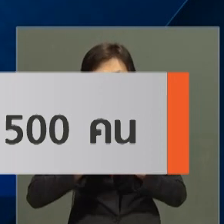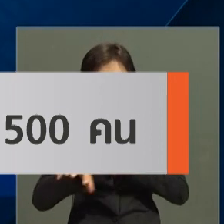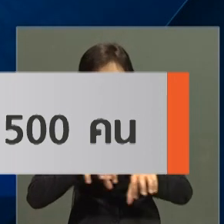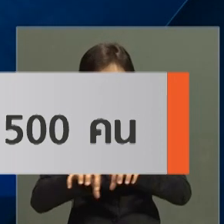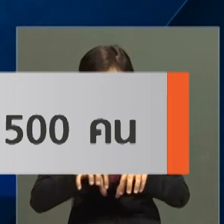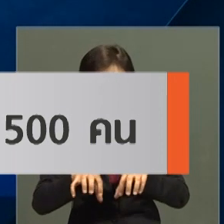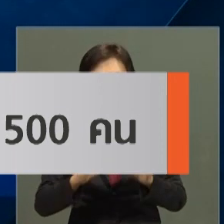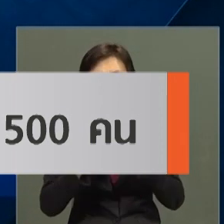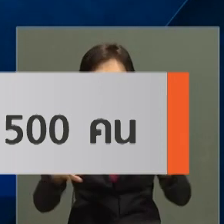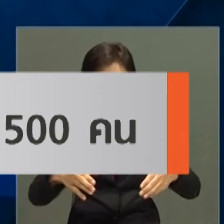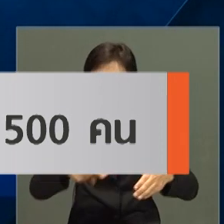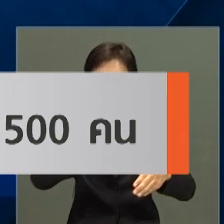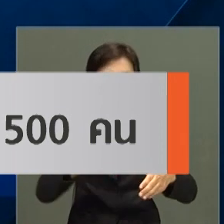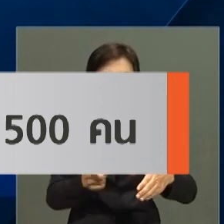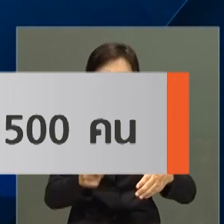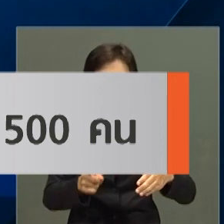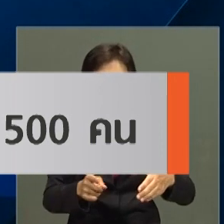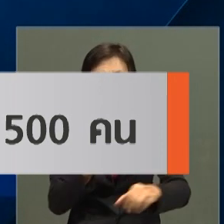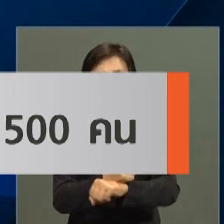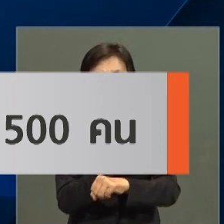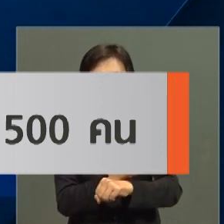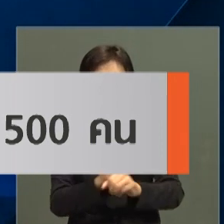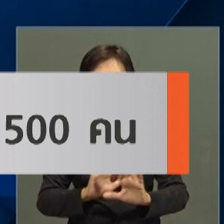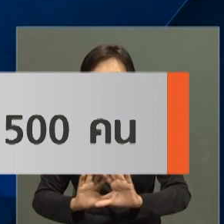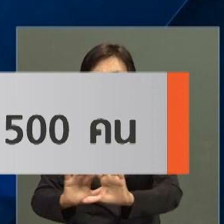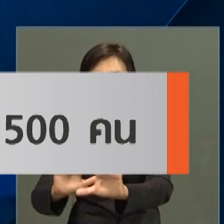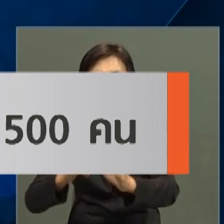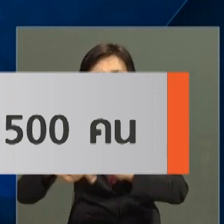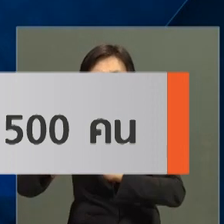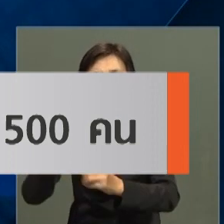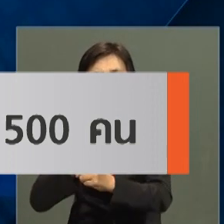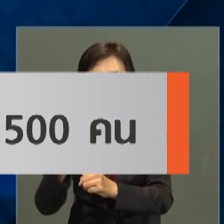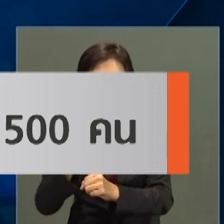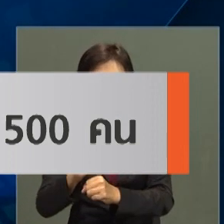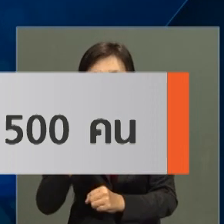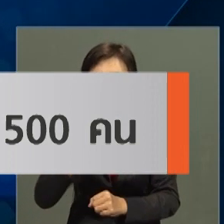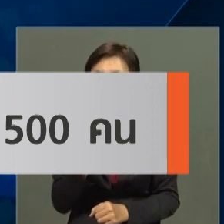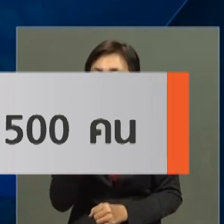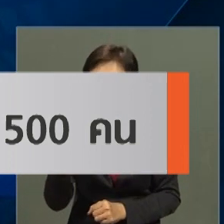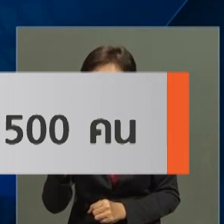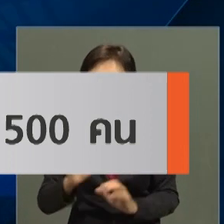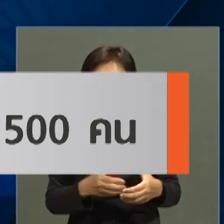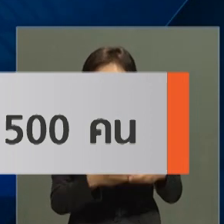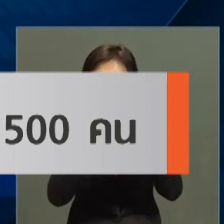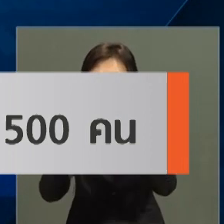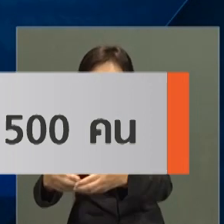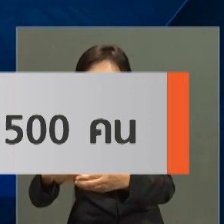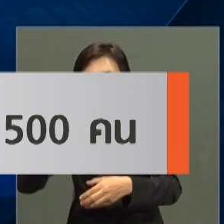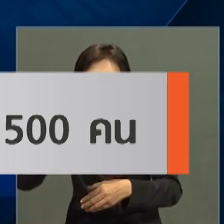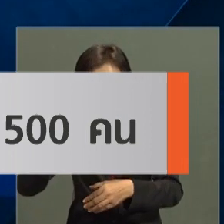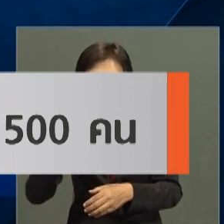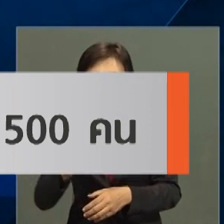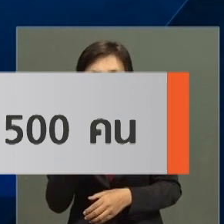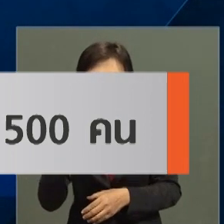ต้องใช้หลักการสำคัญคือการสวมหน้ากากอนามัยเว้นระยะห่างอย่างน้อย 1-2เมตรนะคะสิ่งสำคัญเลยก็